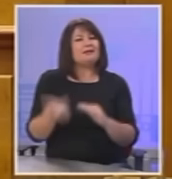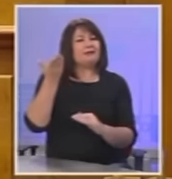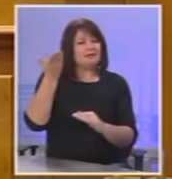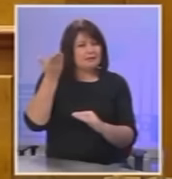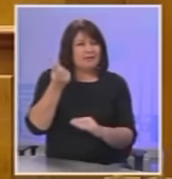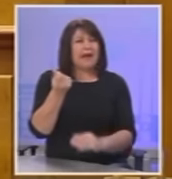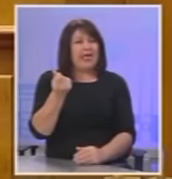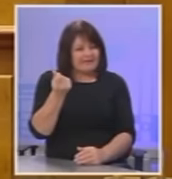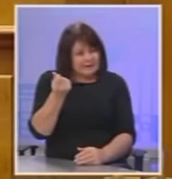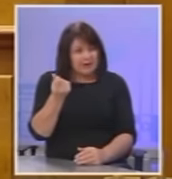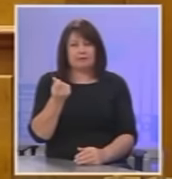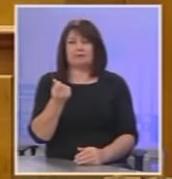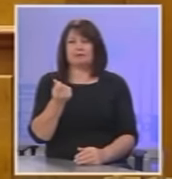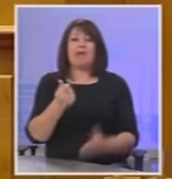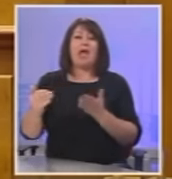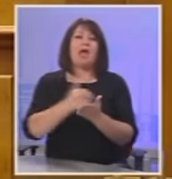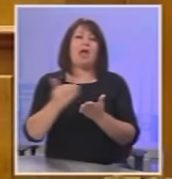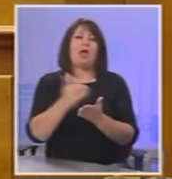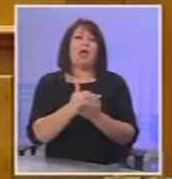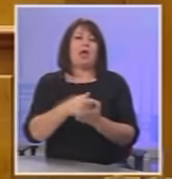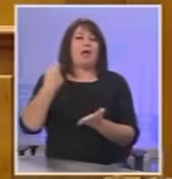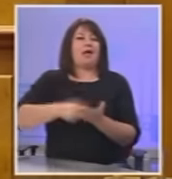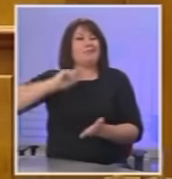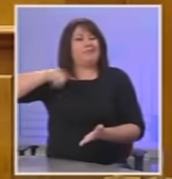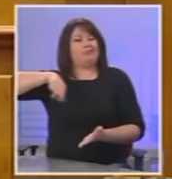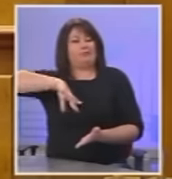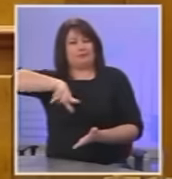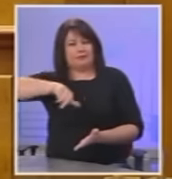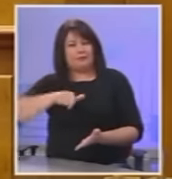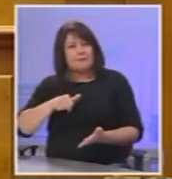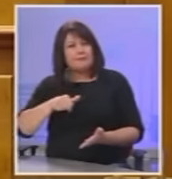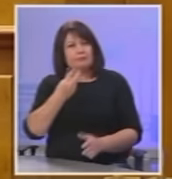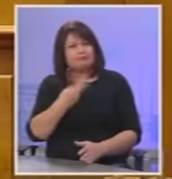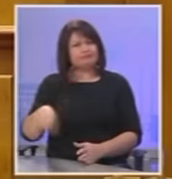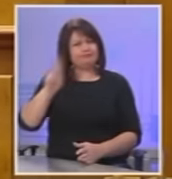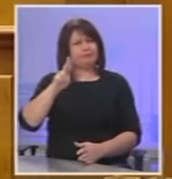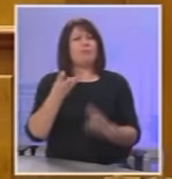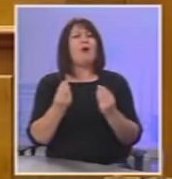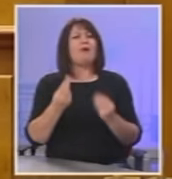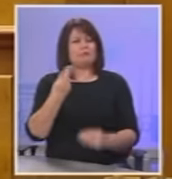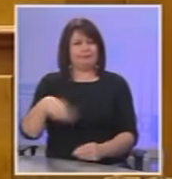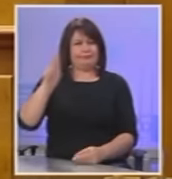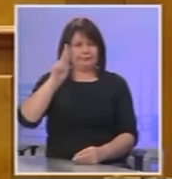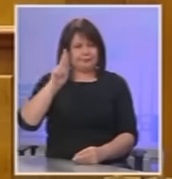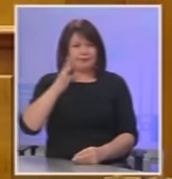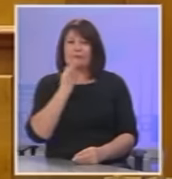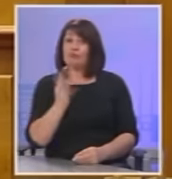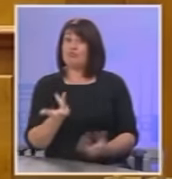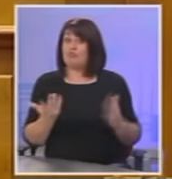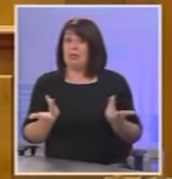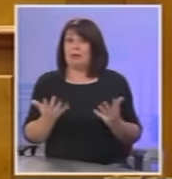οποία στοιχειοθετούνται τα αδικήματα της φοροδιαφυγής. Και τα αυξάνεται πολύ, πάρα πολύ. Γιατί